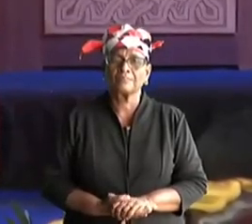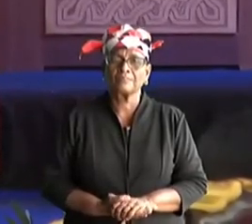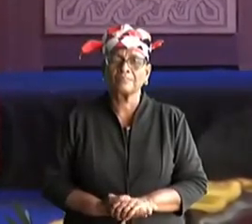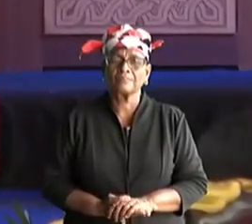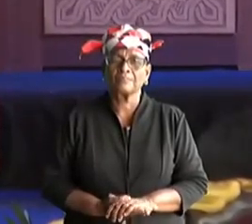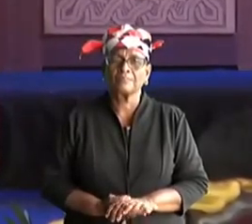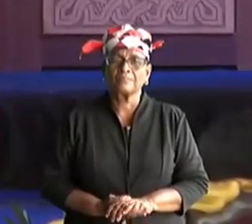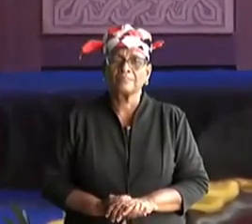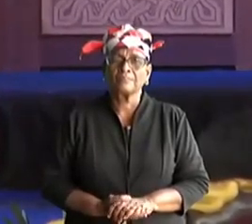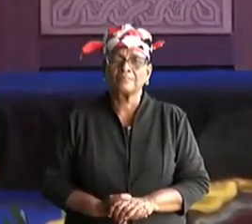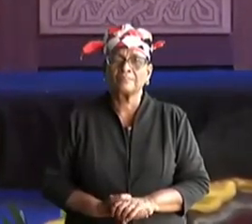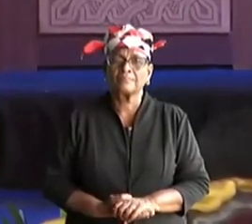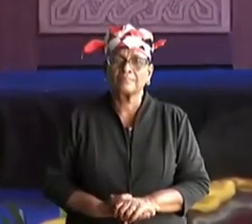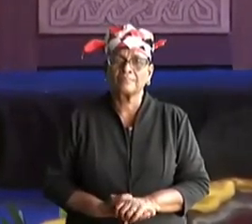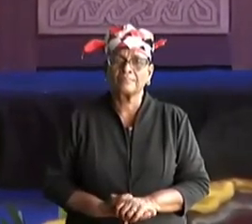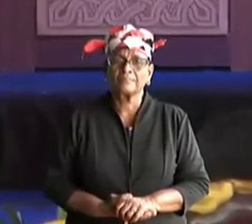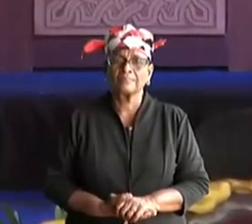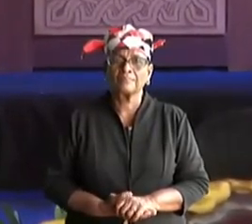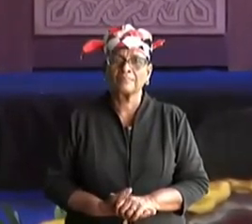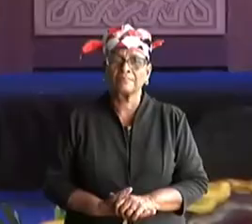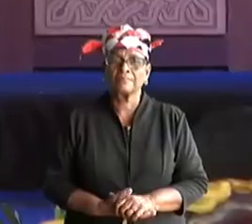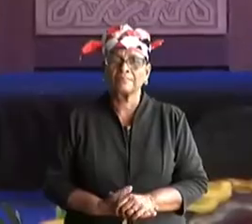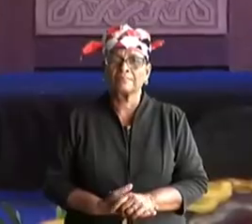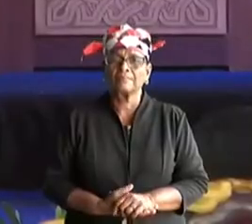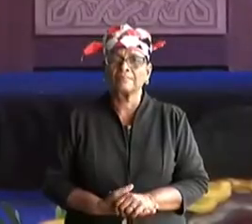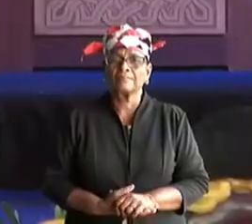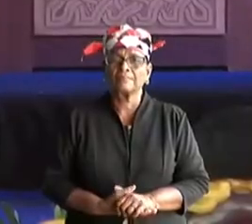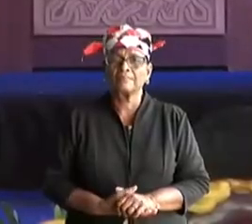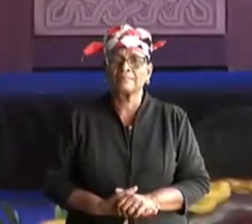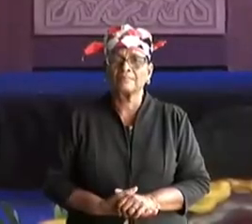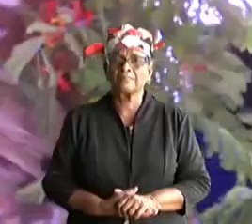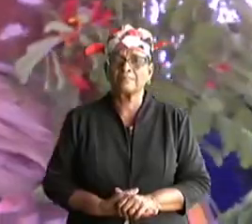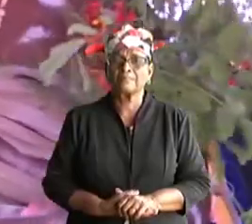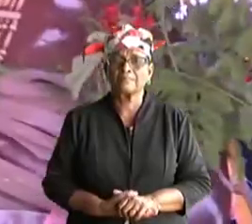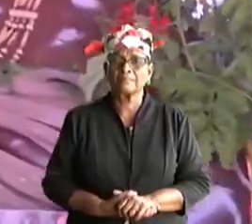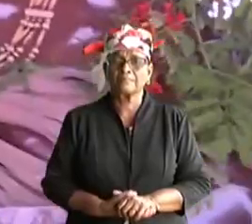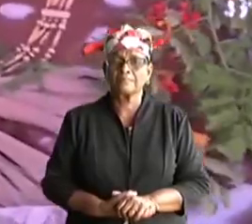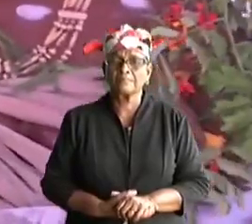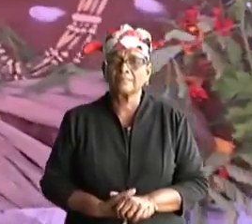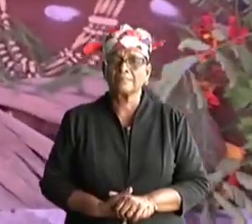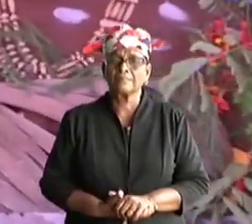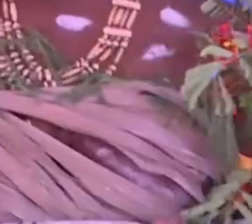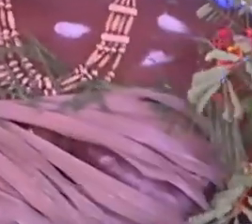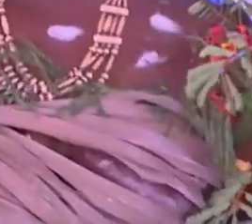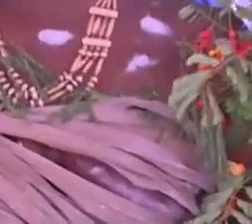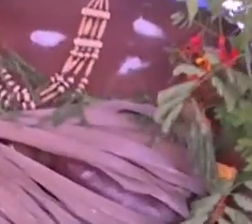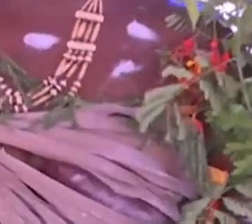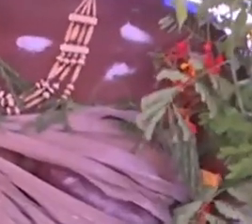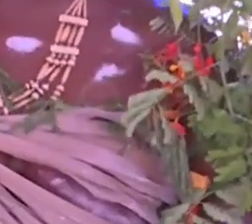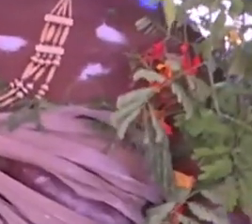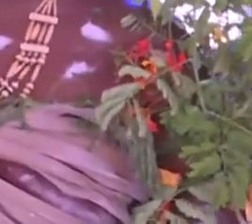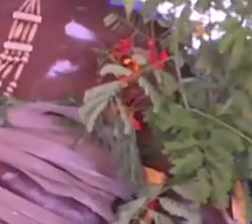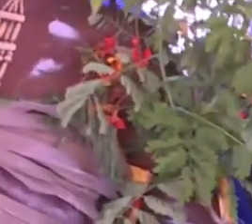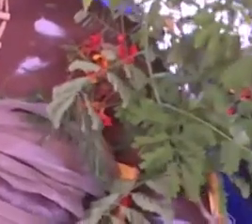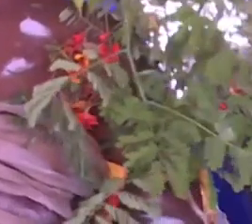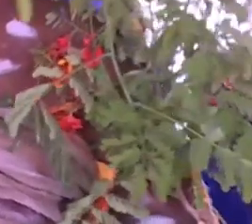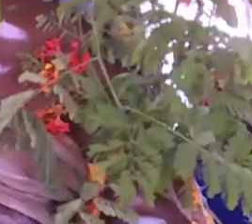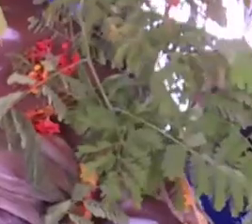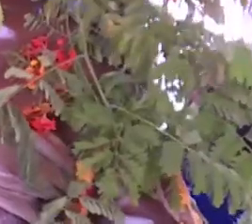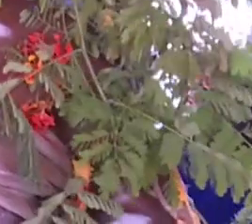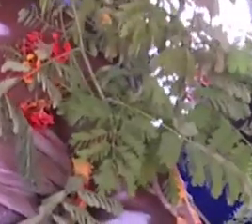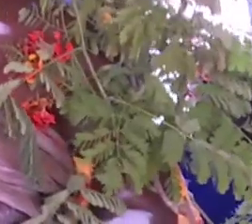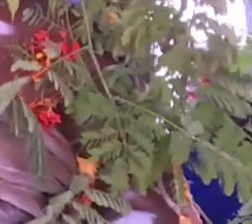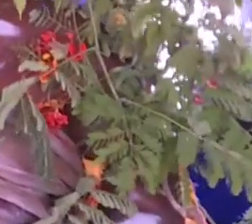amongst us. We remain royalty, daughters and sons of